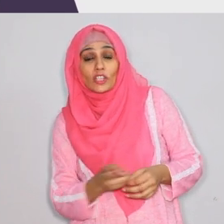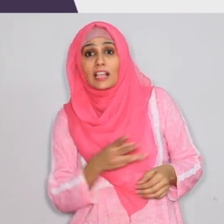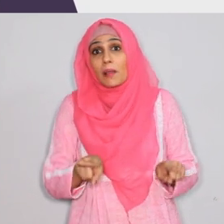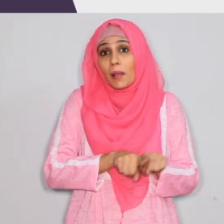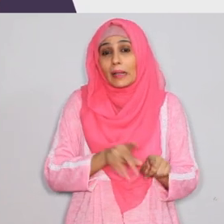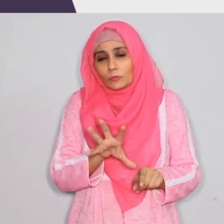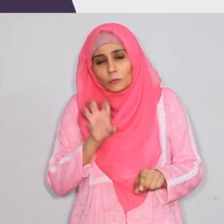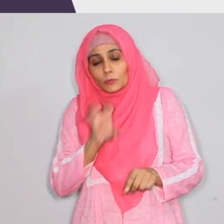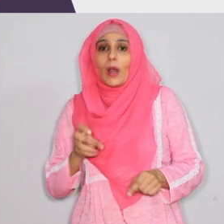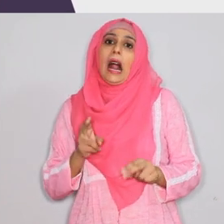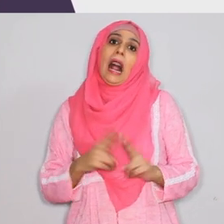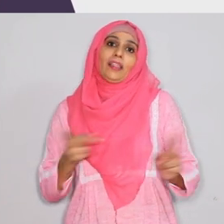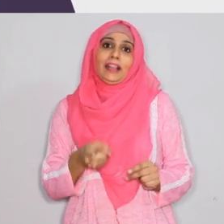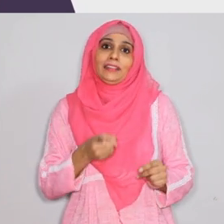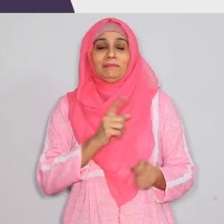है।